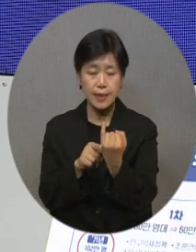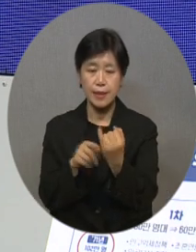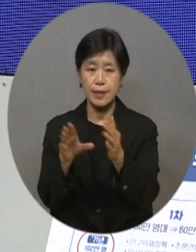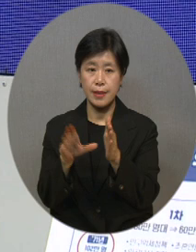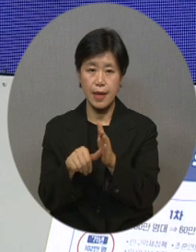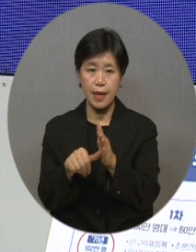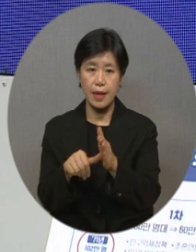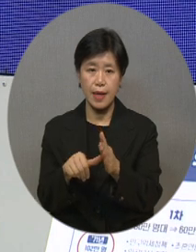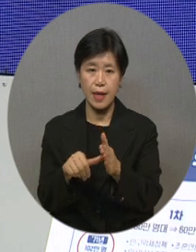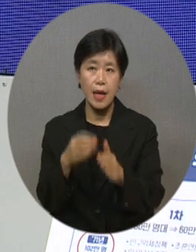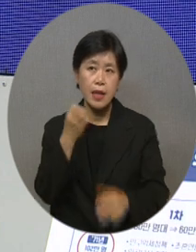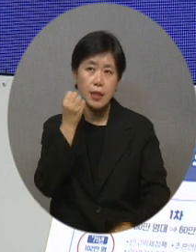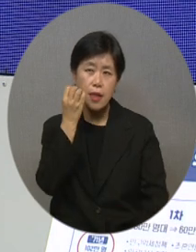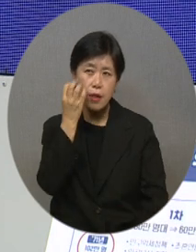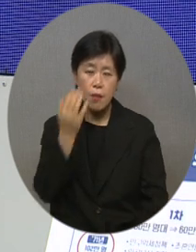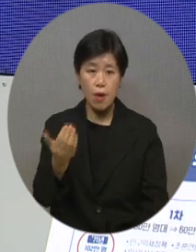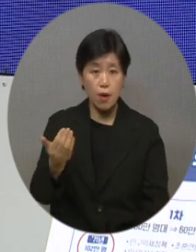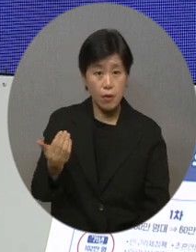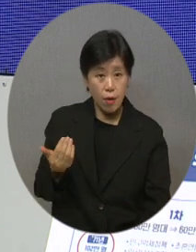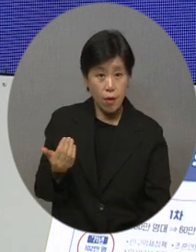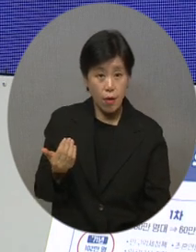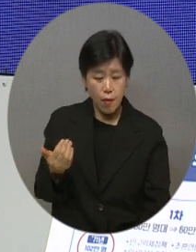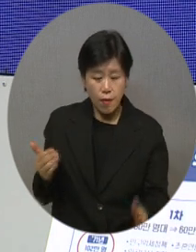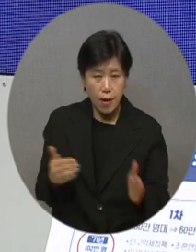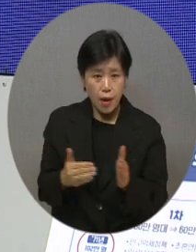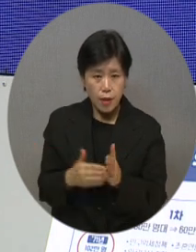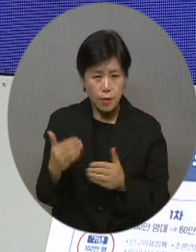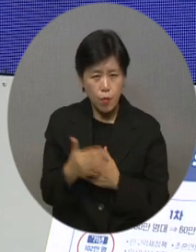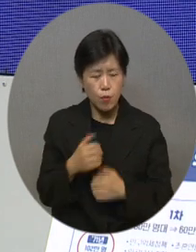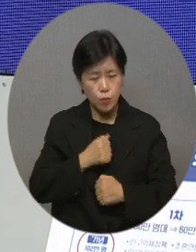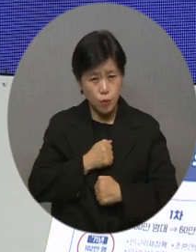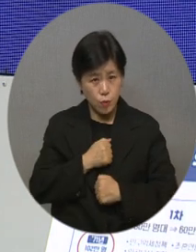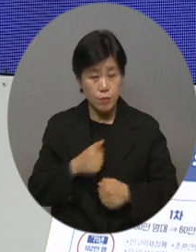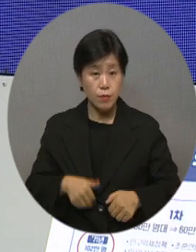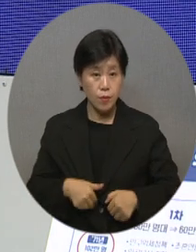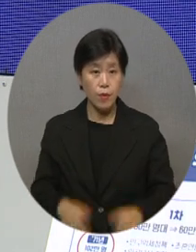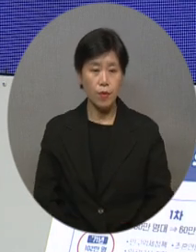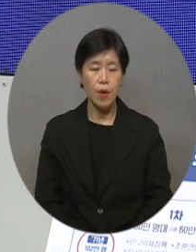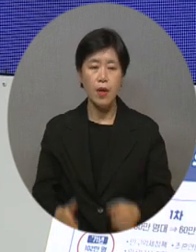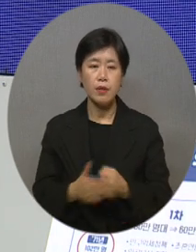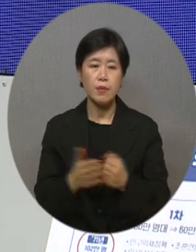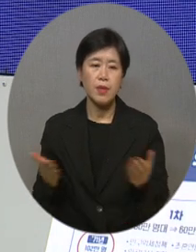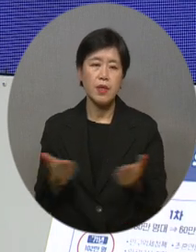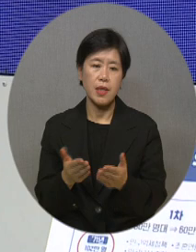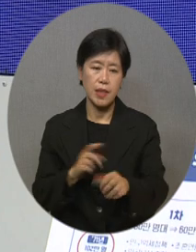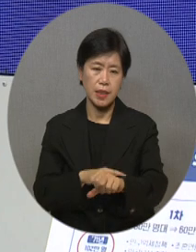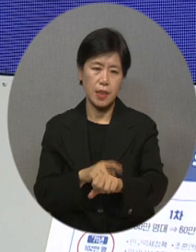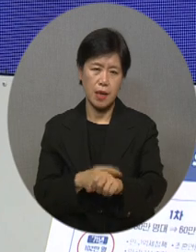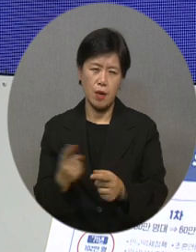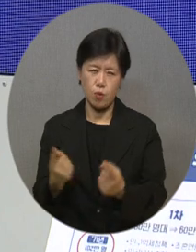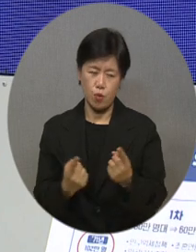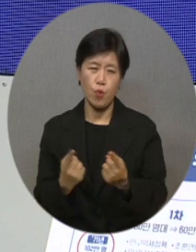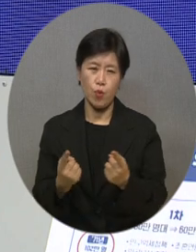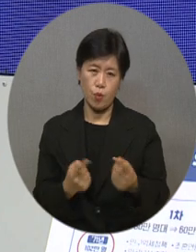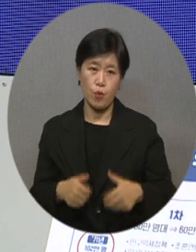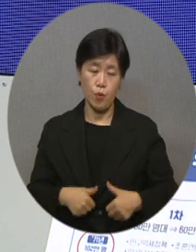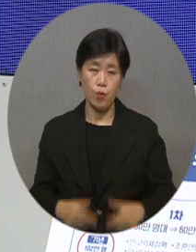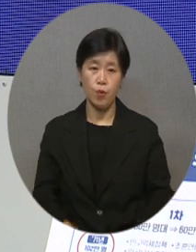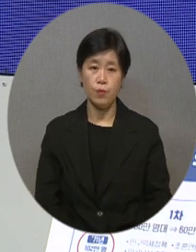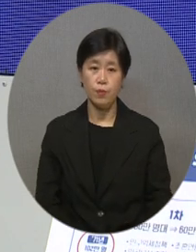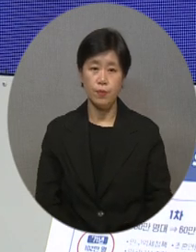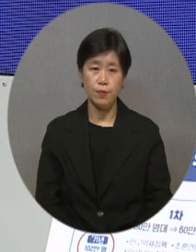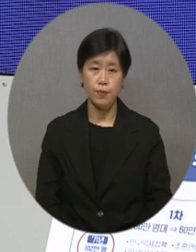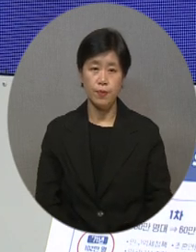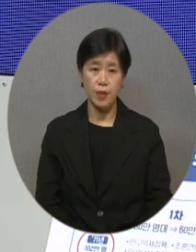있고 36주 이후에도 2시간을 땡길 수가 있게 되어 있거든요. 그런데 쌍둥이 같은 경우는 36주 애가